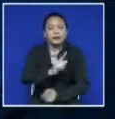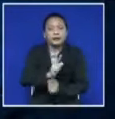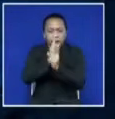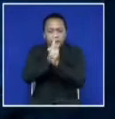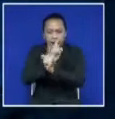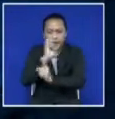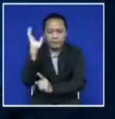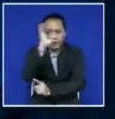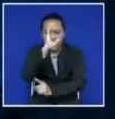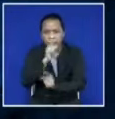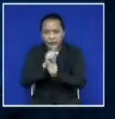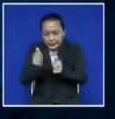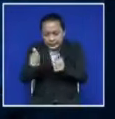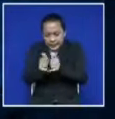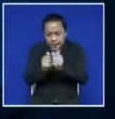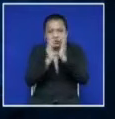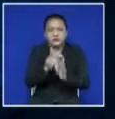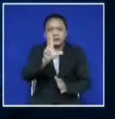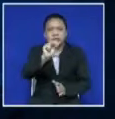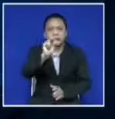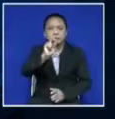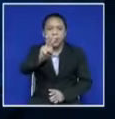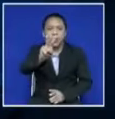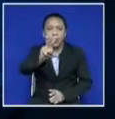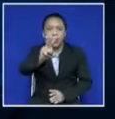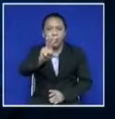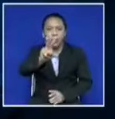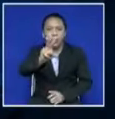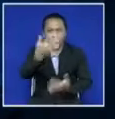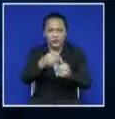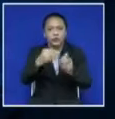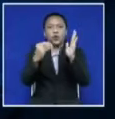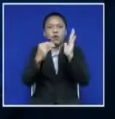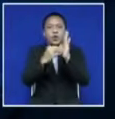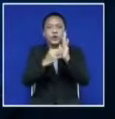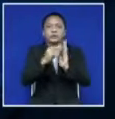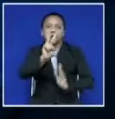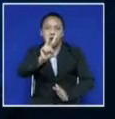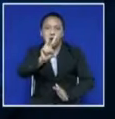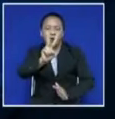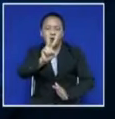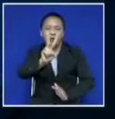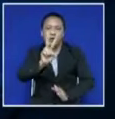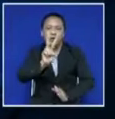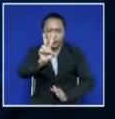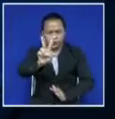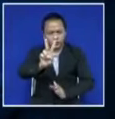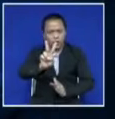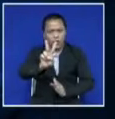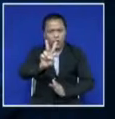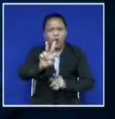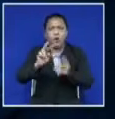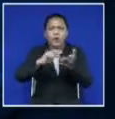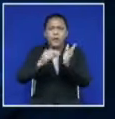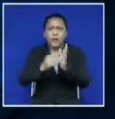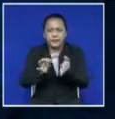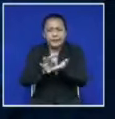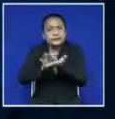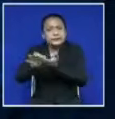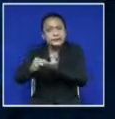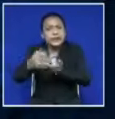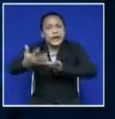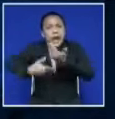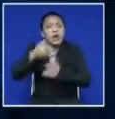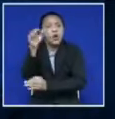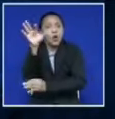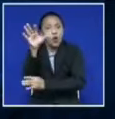ามผู้สัมผัสทั้งหมด32รายนะครับในจำนวนนี้อยู่ที่กรุงเทพมหานคร2รายแต่2รายนี้เป็น2รายที่ไปซื้อสินค้าก็คือ